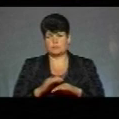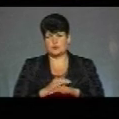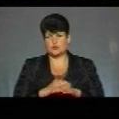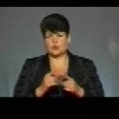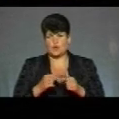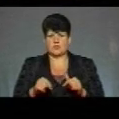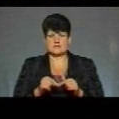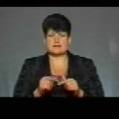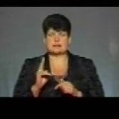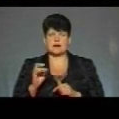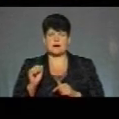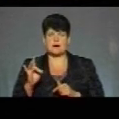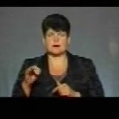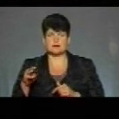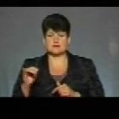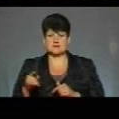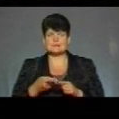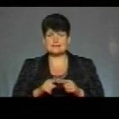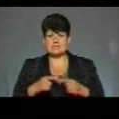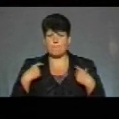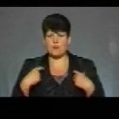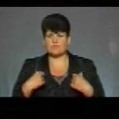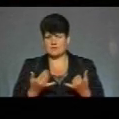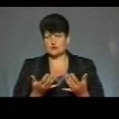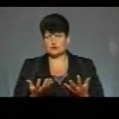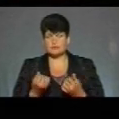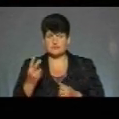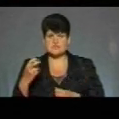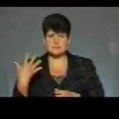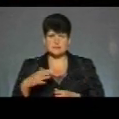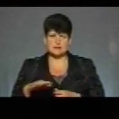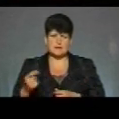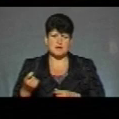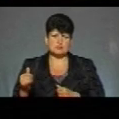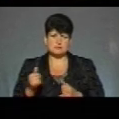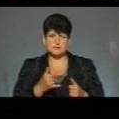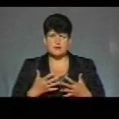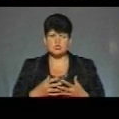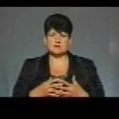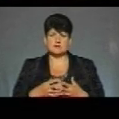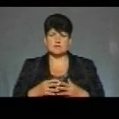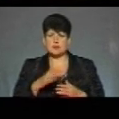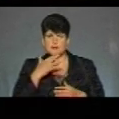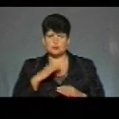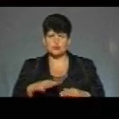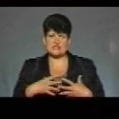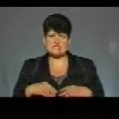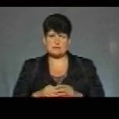благодійної організації «Карітас». Ці портфелики сьогодні отримають 250 дітей з малозабезпечених та багатодітних